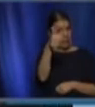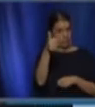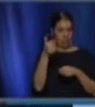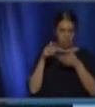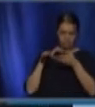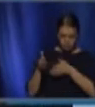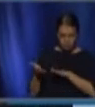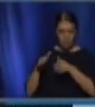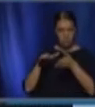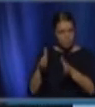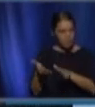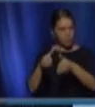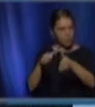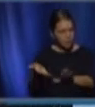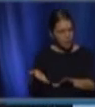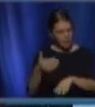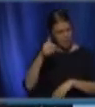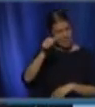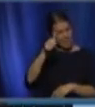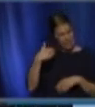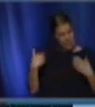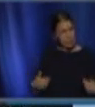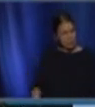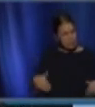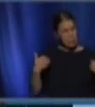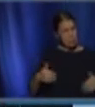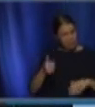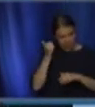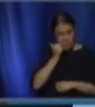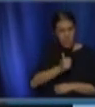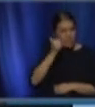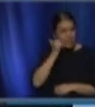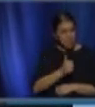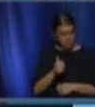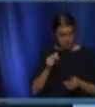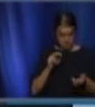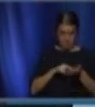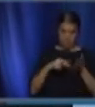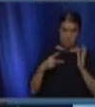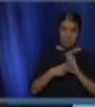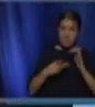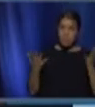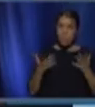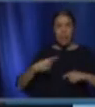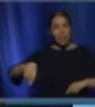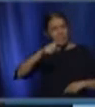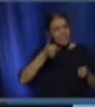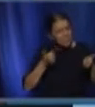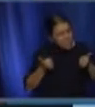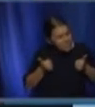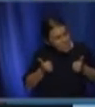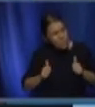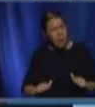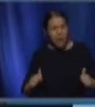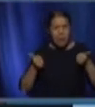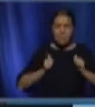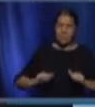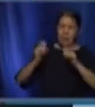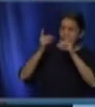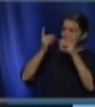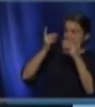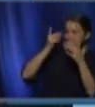Chacun doit donc continuer de déployer son effort individuel. Chacun a un rôle à jouer. Nous